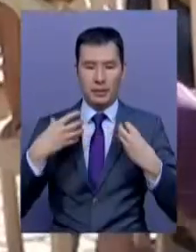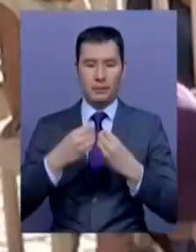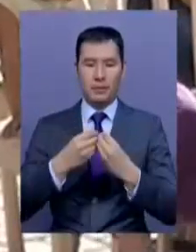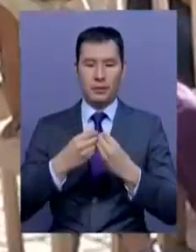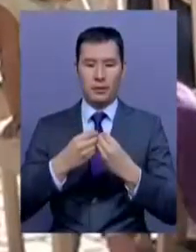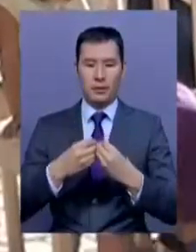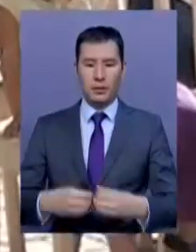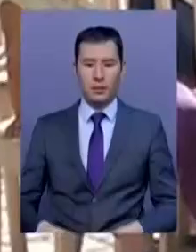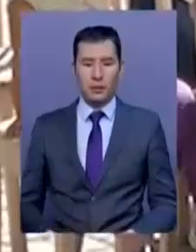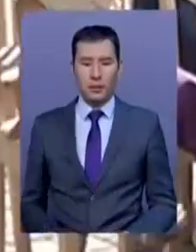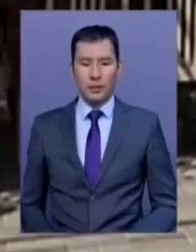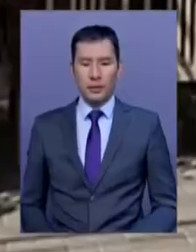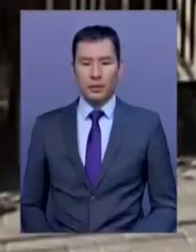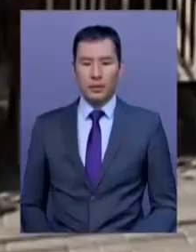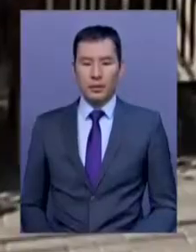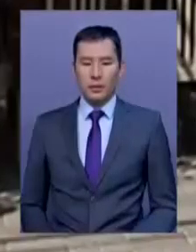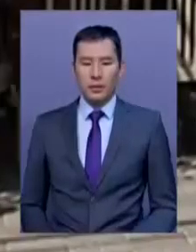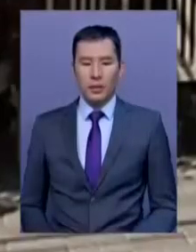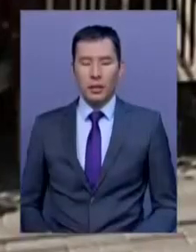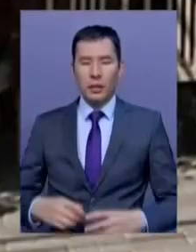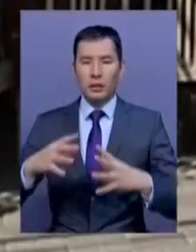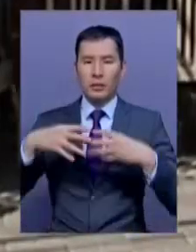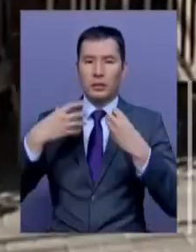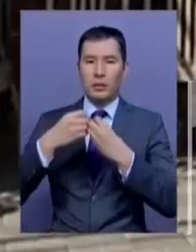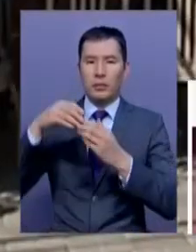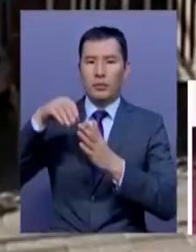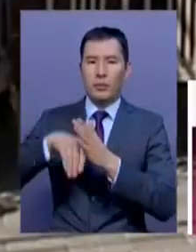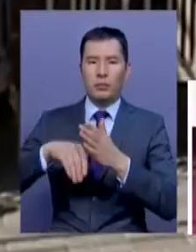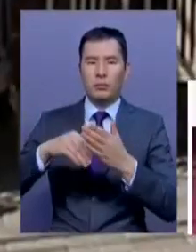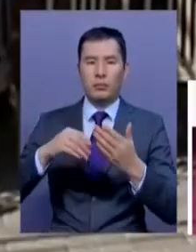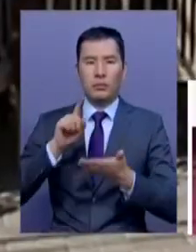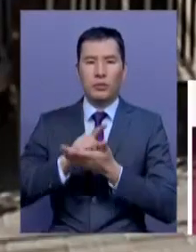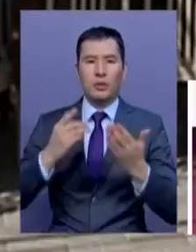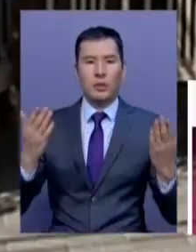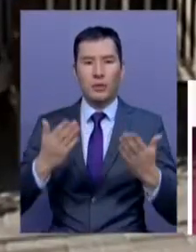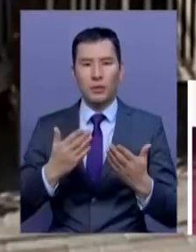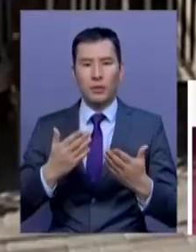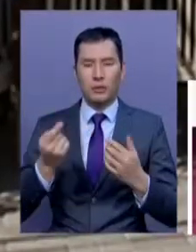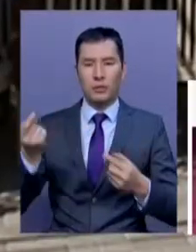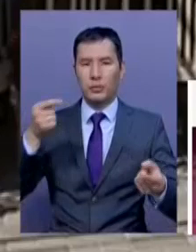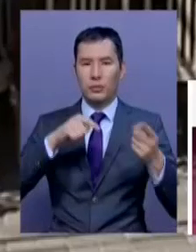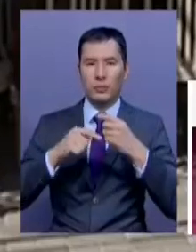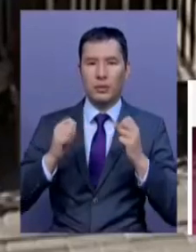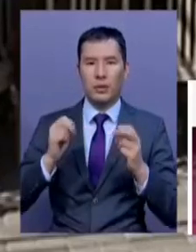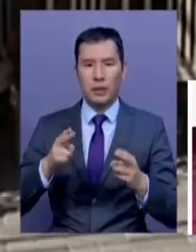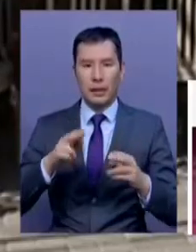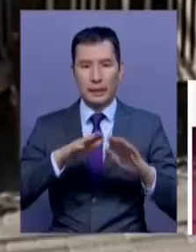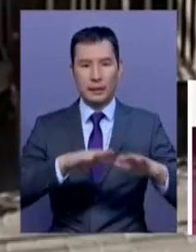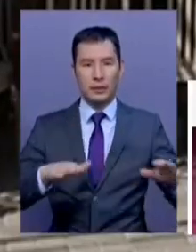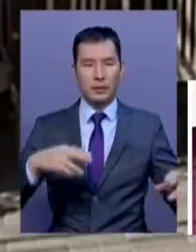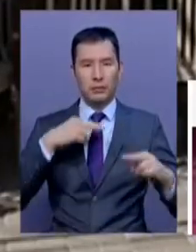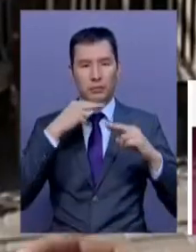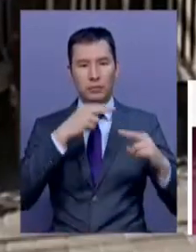сыйлады. Отбасының қандай болу керек, қандай ұйымшыл болу керек, қандай балаға қалай көңіл бөлу керек. Ана